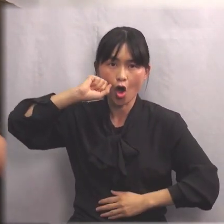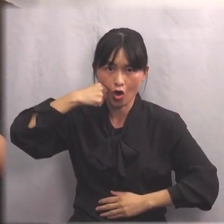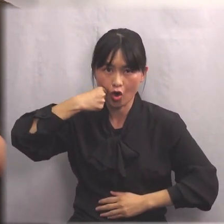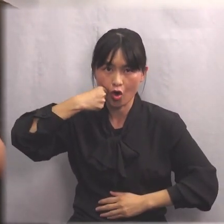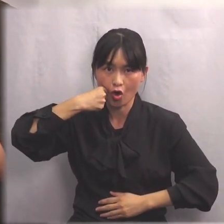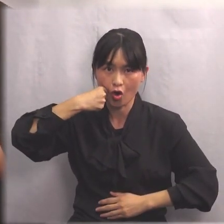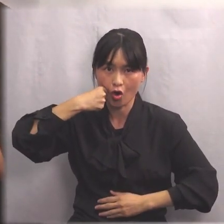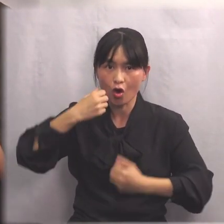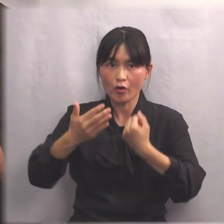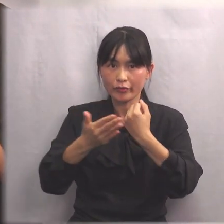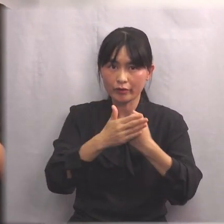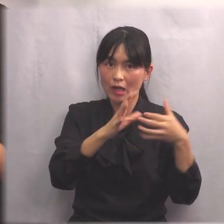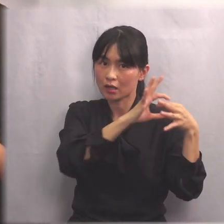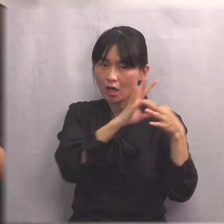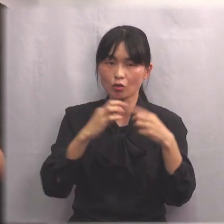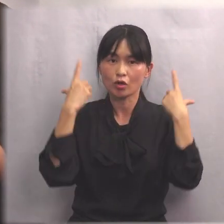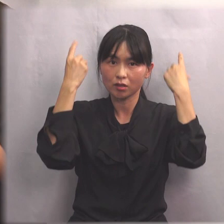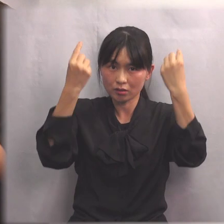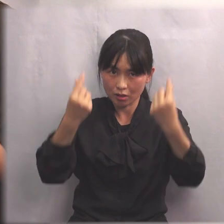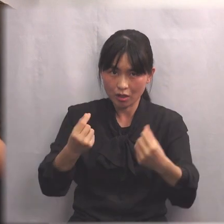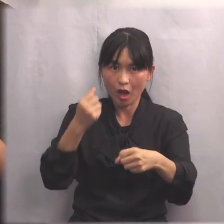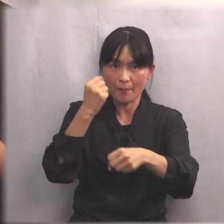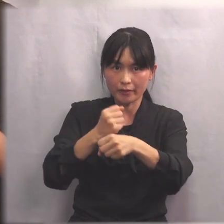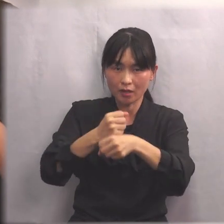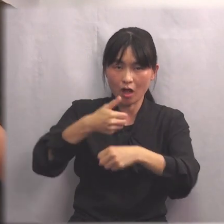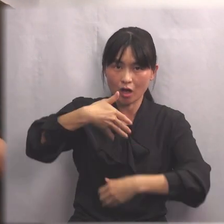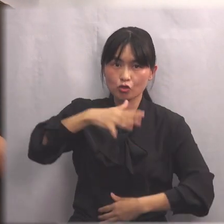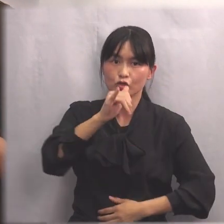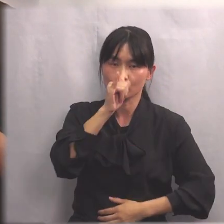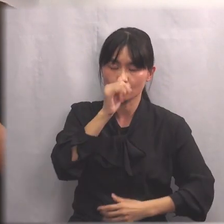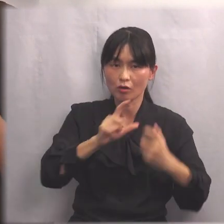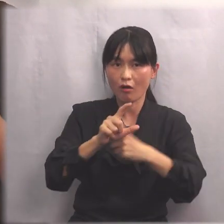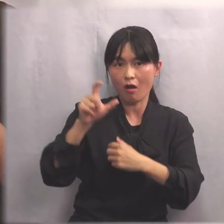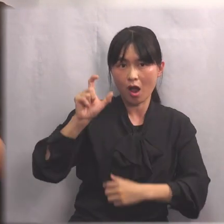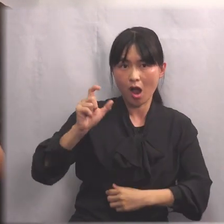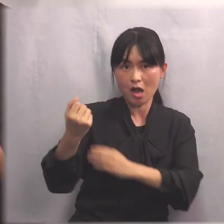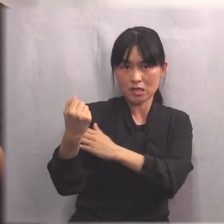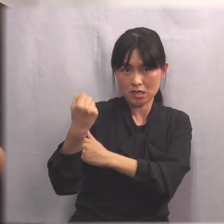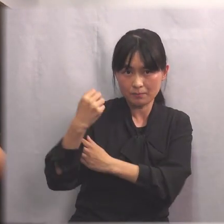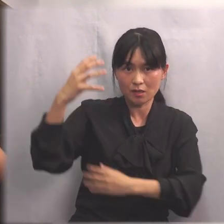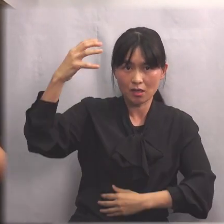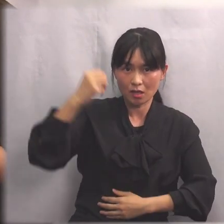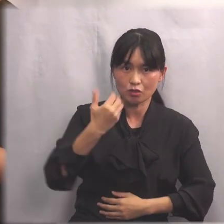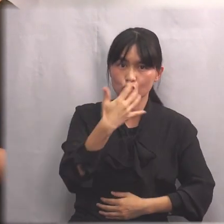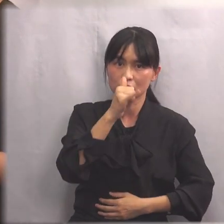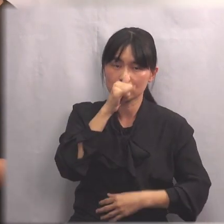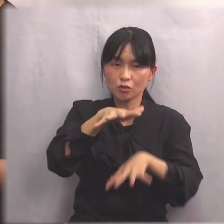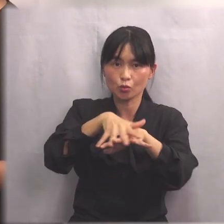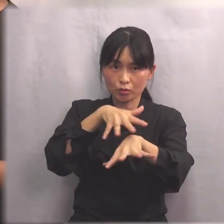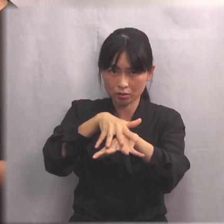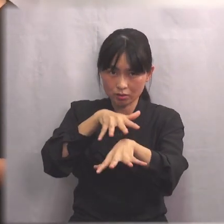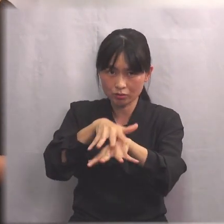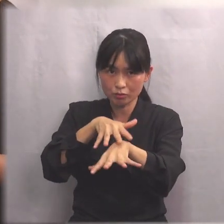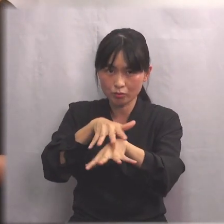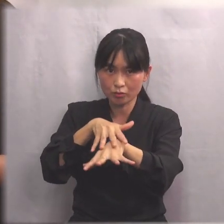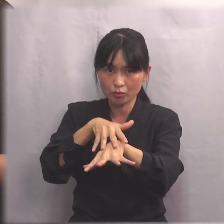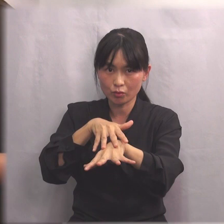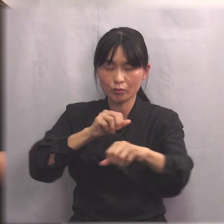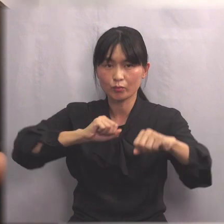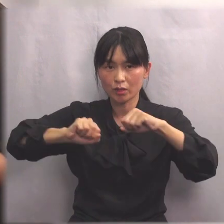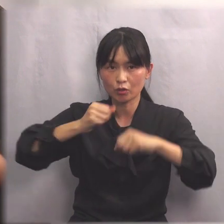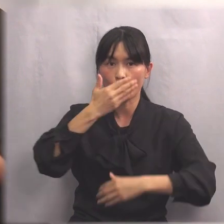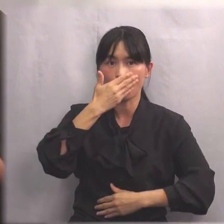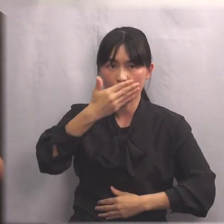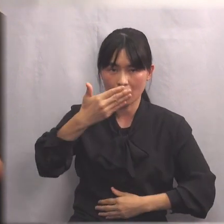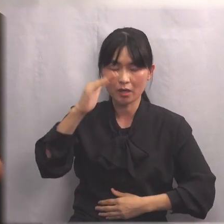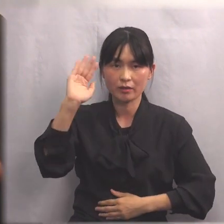특별위원회를 폐지하고 그런 방식으로 할 수는 없어지는, 그러니까 좀 더 단단한 우리 당 내에 자리 잡은 조직으로 활동할 수 있게 된다라고